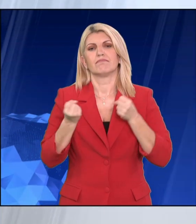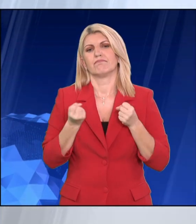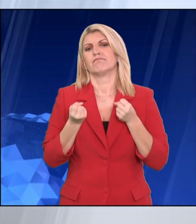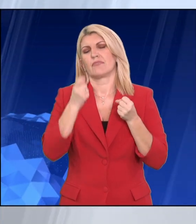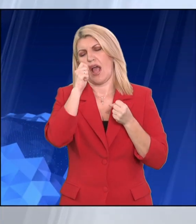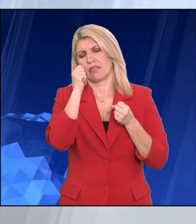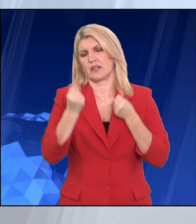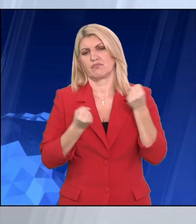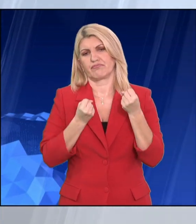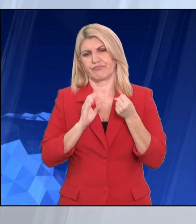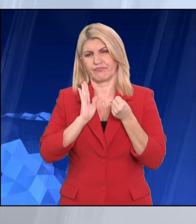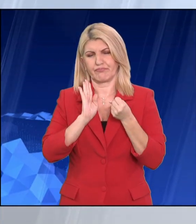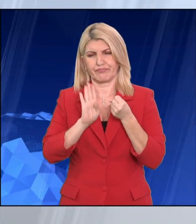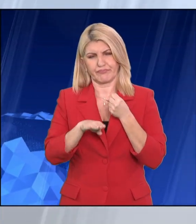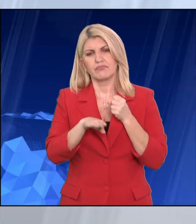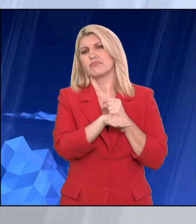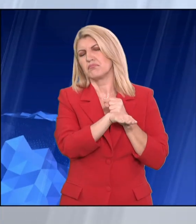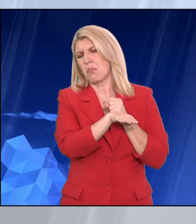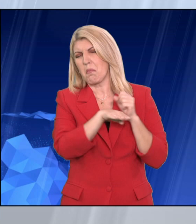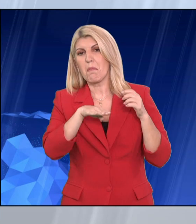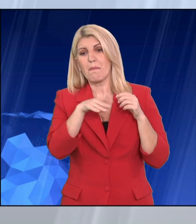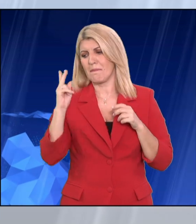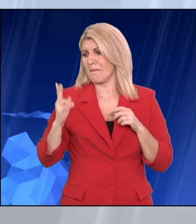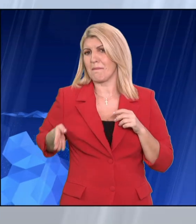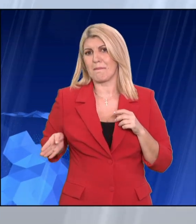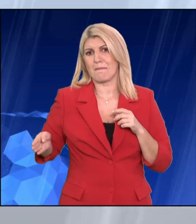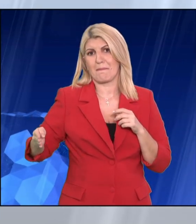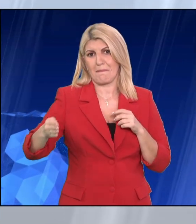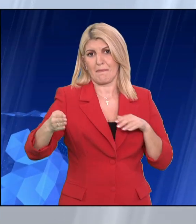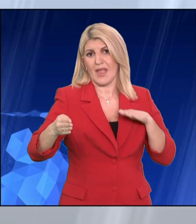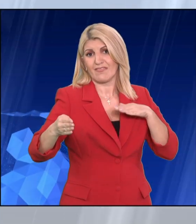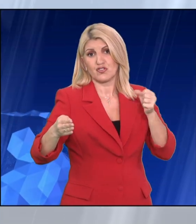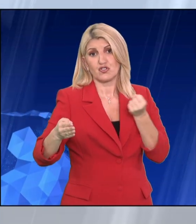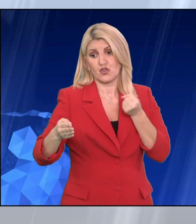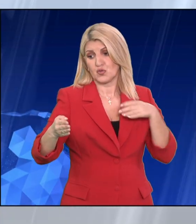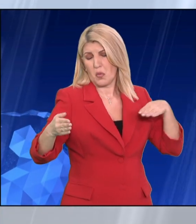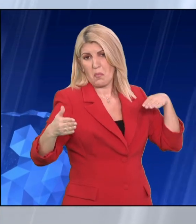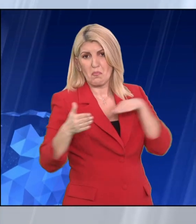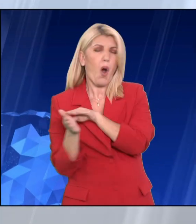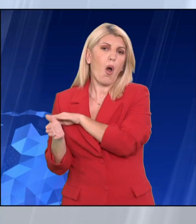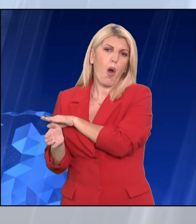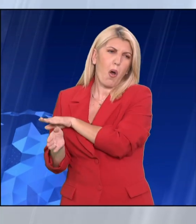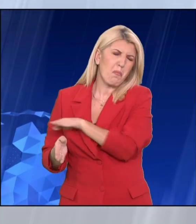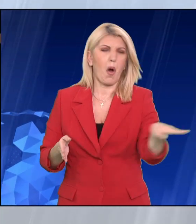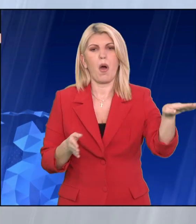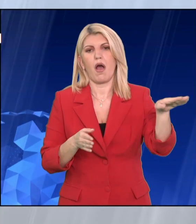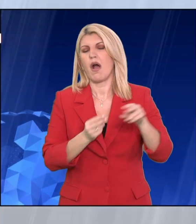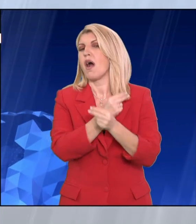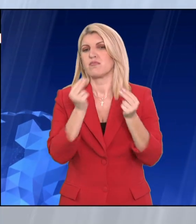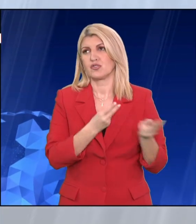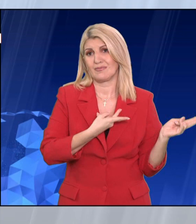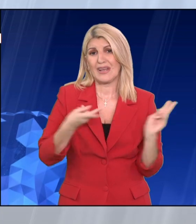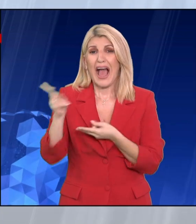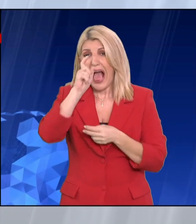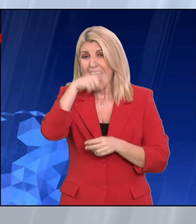αποτέλεσμα να οδηγηθούν στην εντατική του νοσοκομείου Αττικών, όπου οι γιατροί τους ακροτηρίασαν τα κάτω άκρα. Σε σοκ την ίδια ώρα βρίσκονται